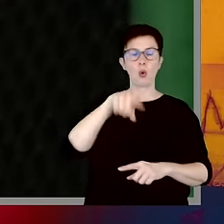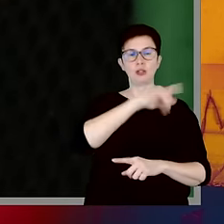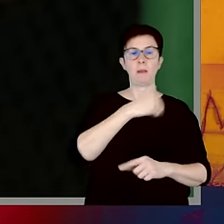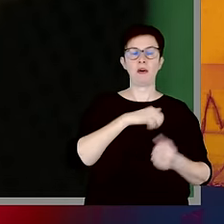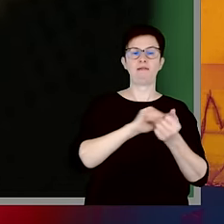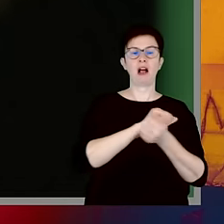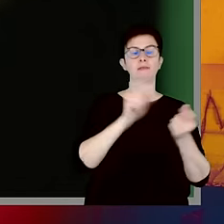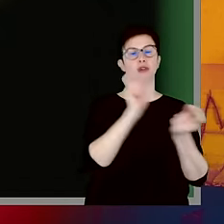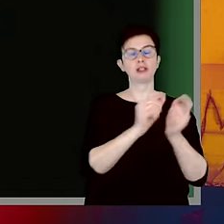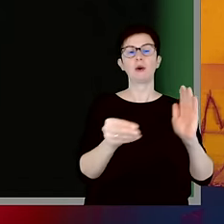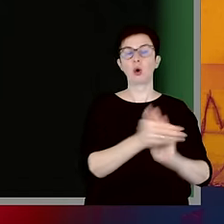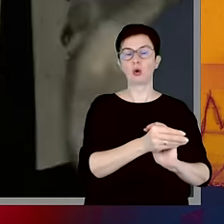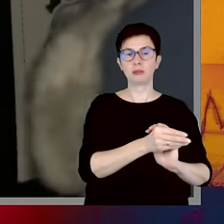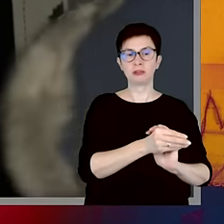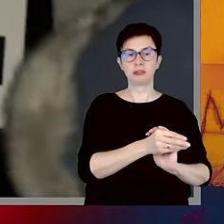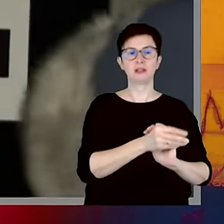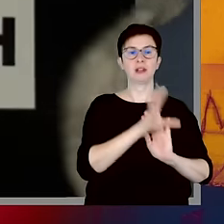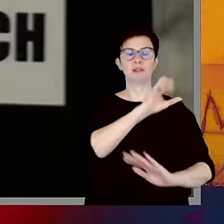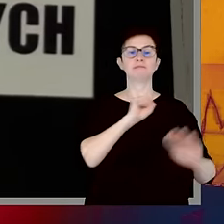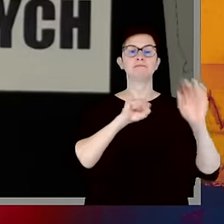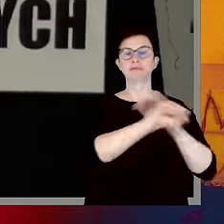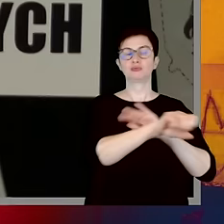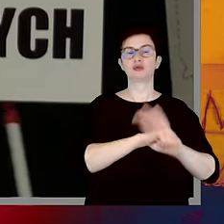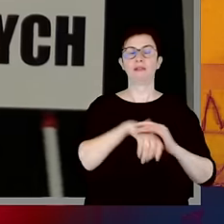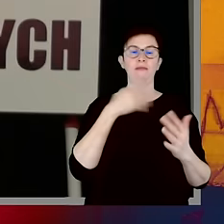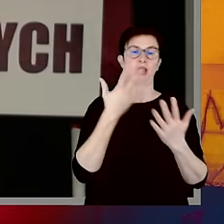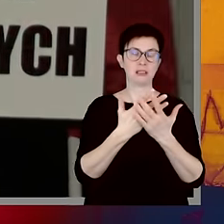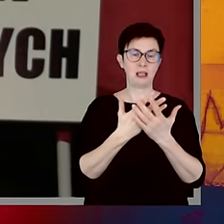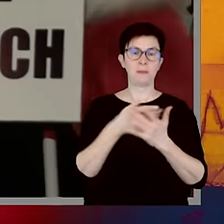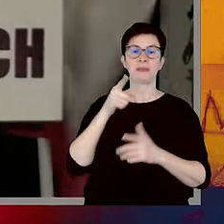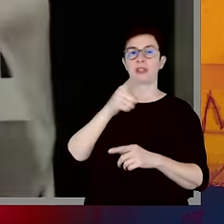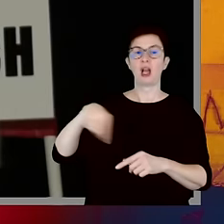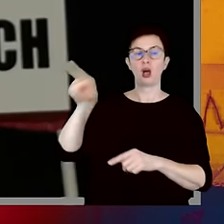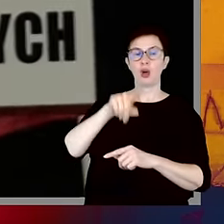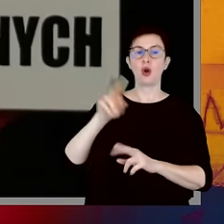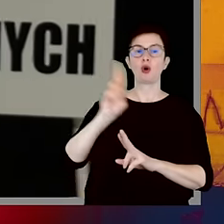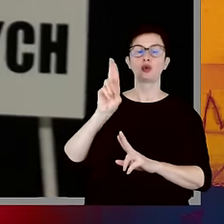w Polsce, wsadzono do więzień, a tych, którzy mieli zarzuty,